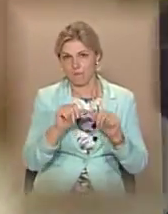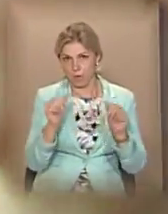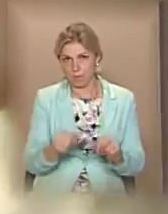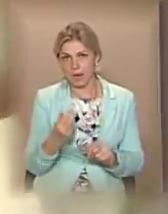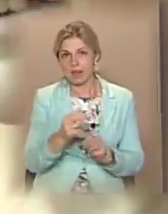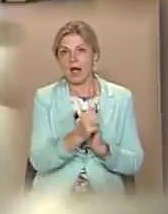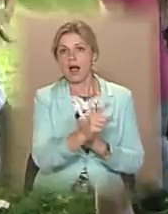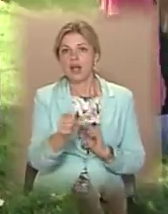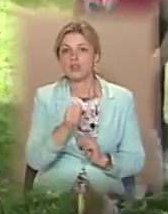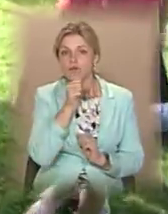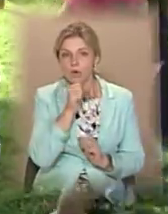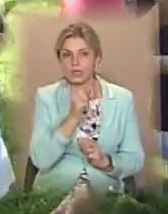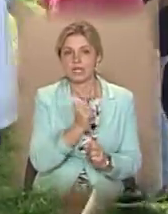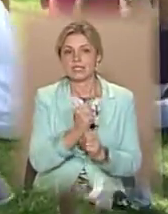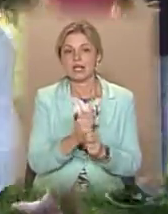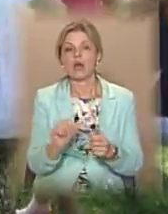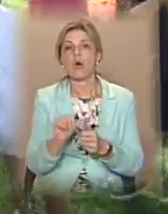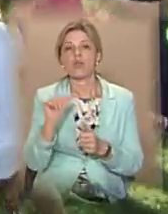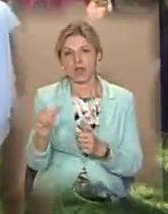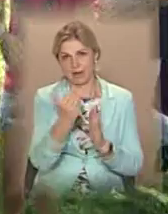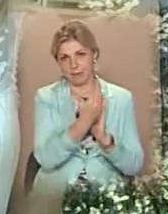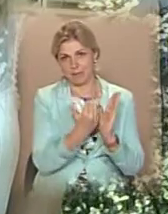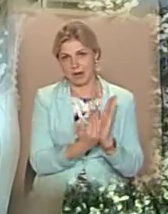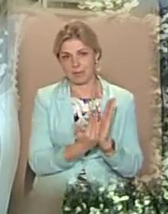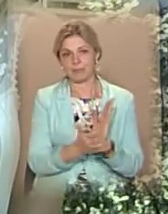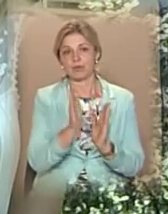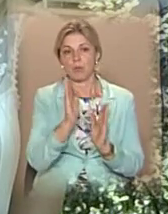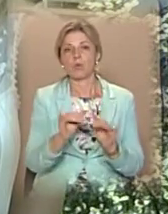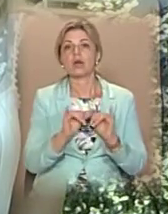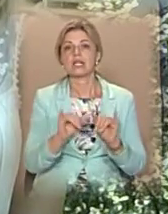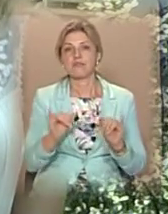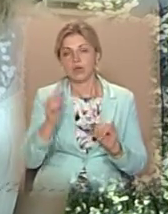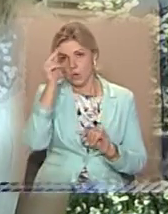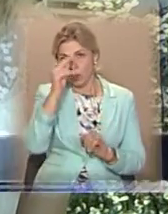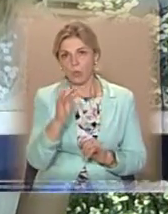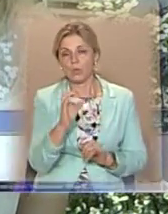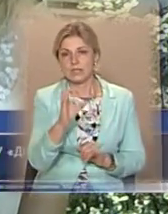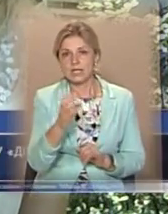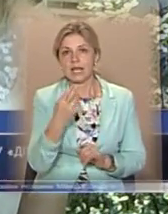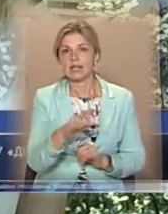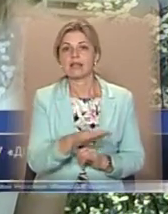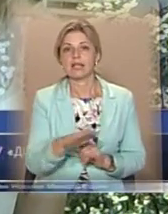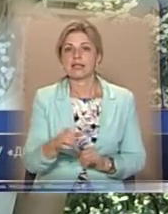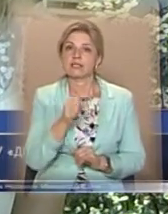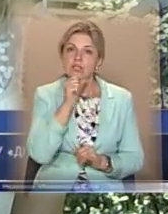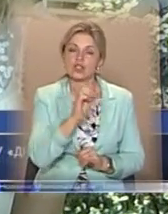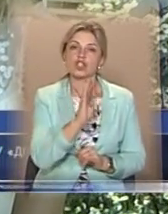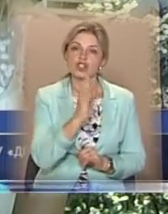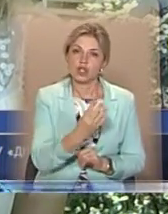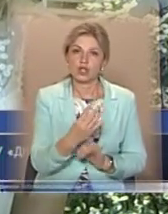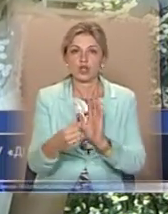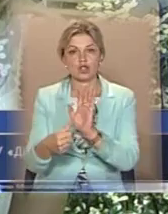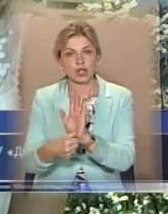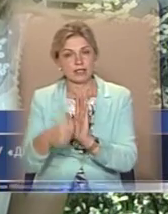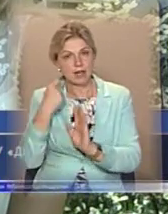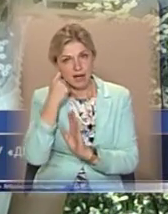вікової групи розроблена окрема програма. У нас буде розвивающий курс для діток більш старших 4 до 6 років,